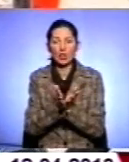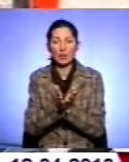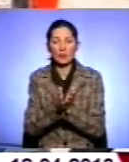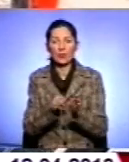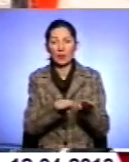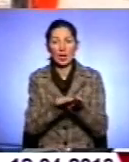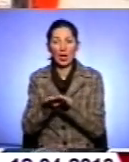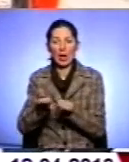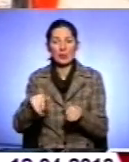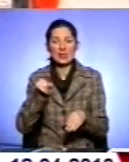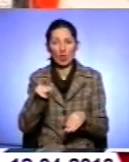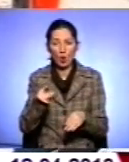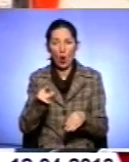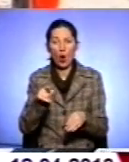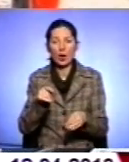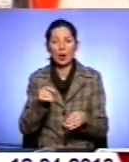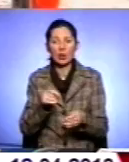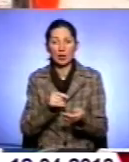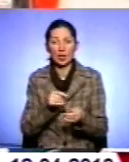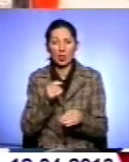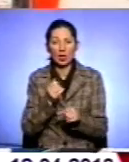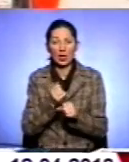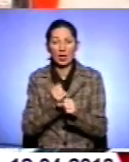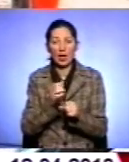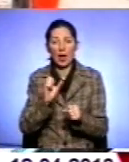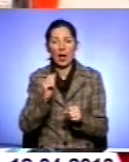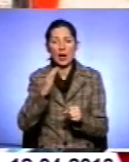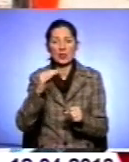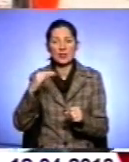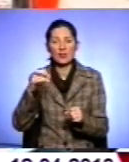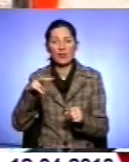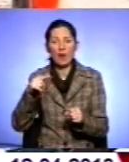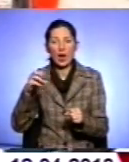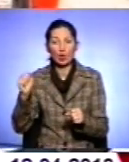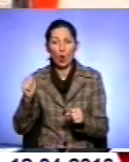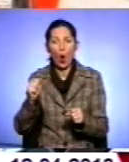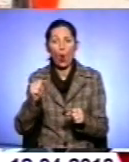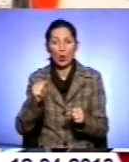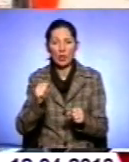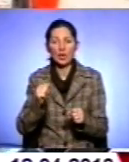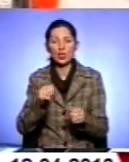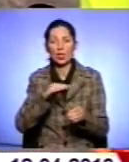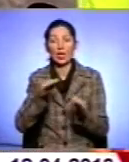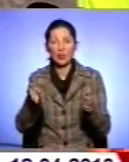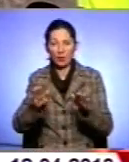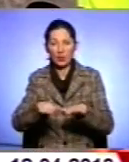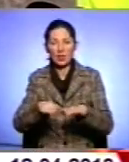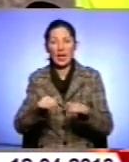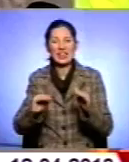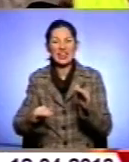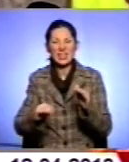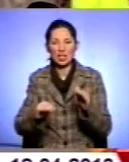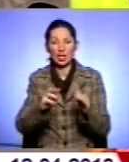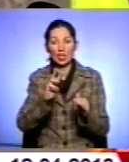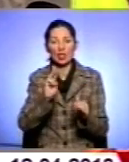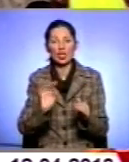вже після того і стає асфальтовий укладчик і вкладає і нижній шар асфальтобетону. На укладення